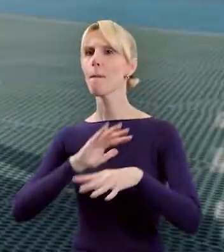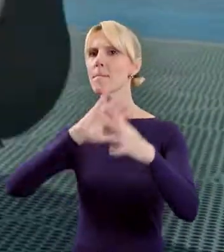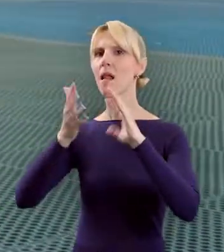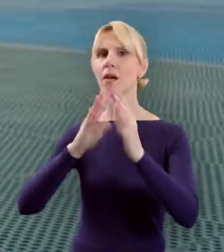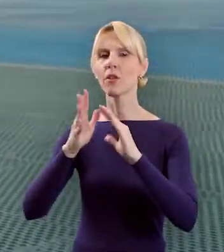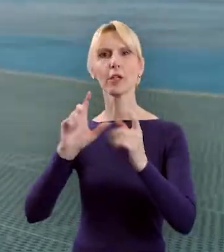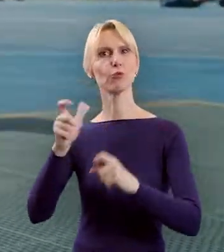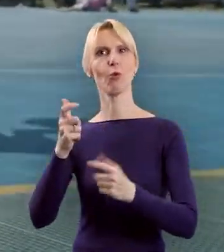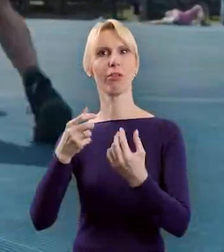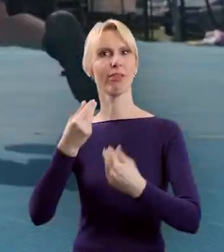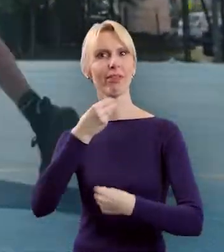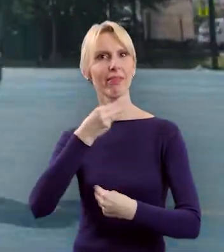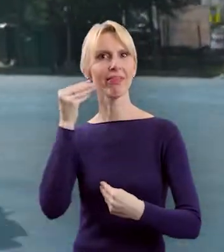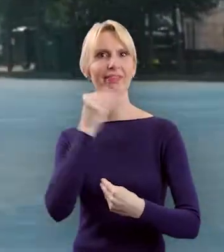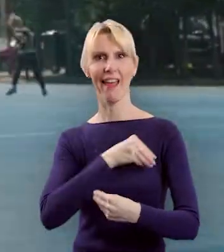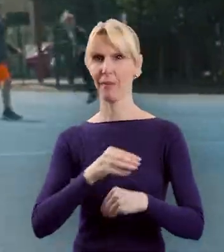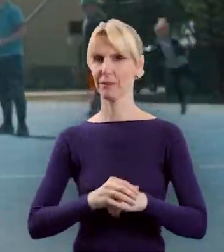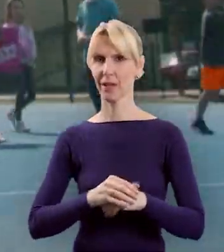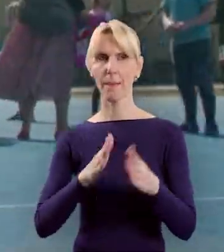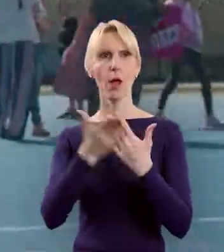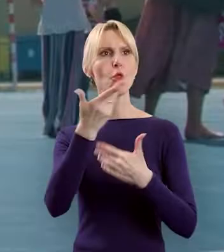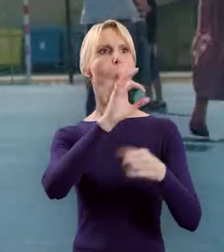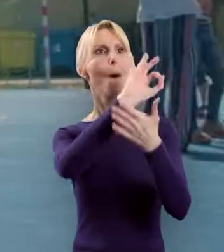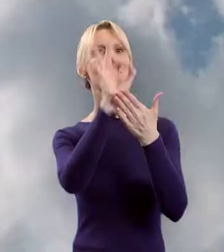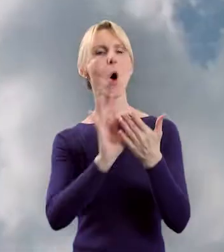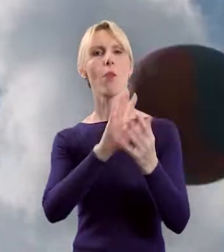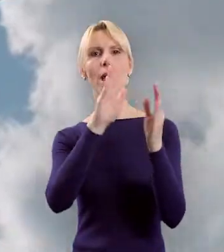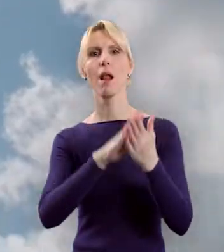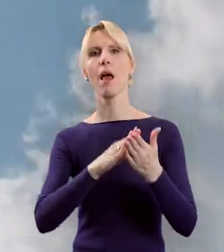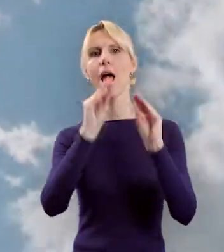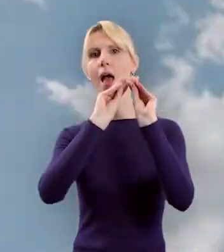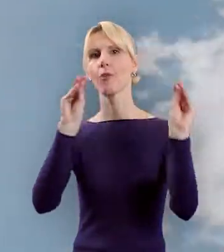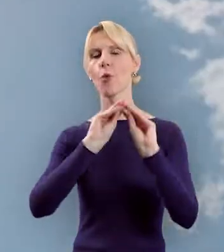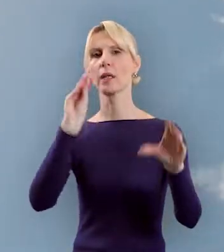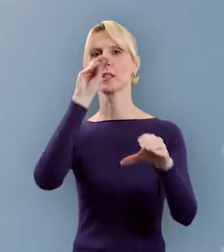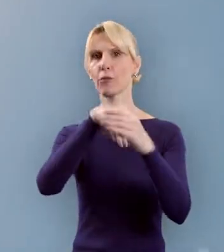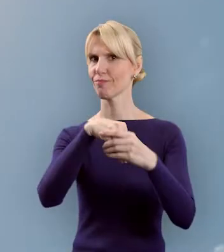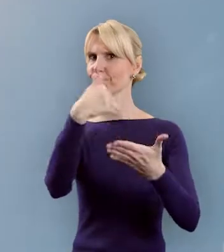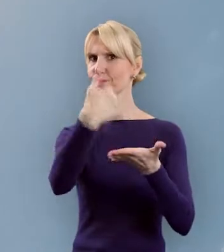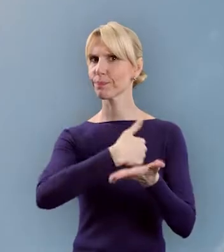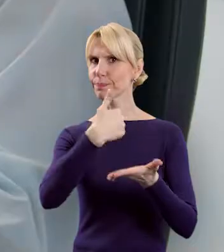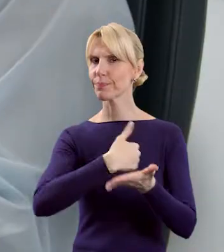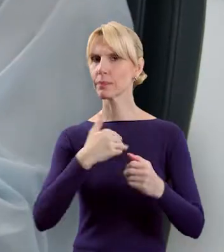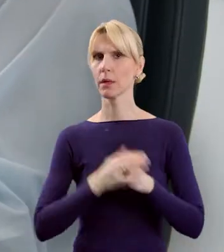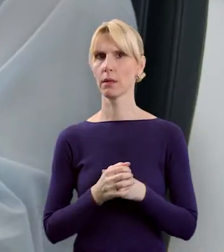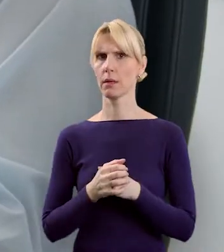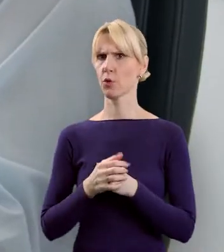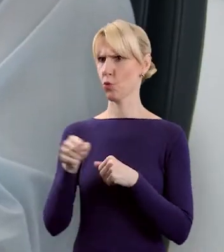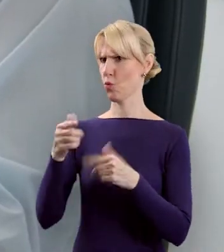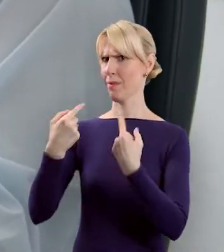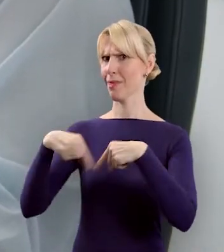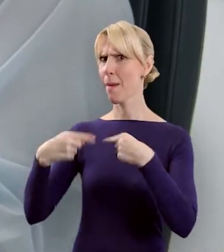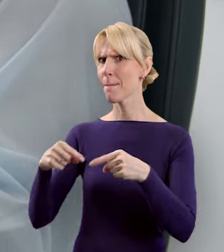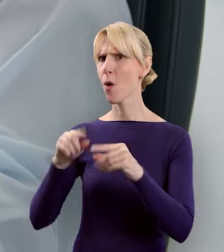co w nas najlepsze. Ma nam w tym pomagać model edukacji włączającej. A gdyby nie było tu